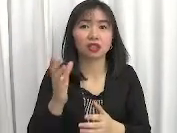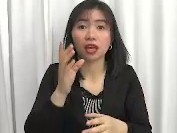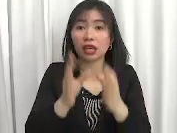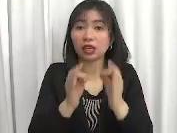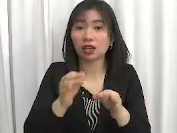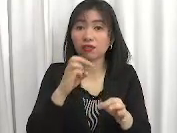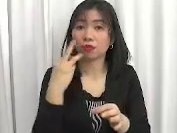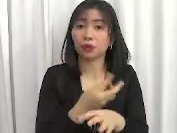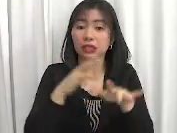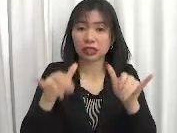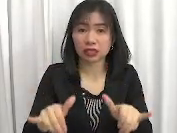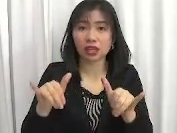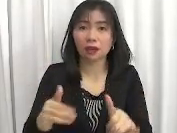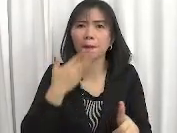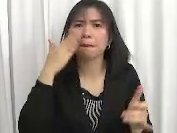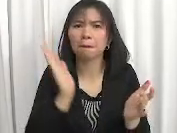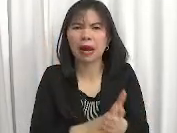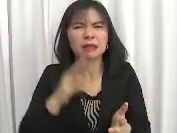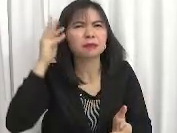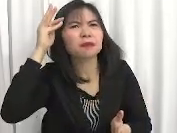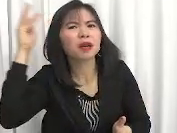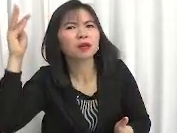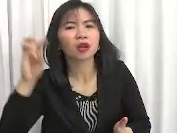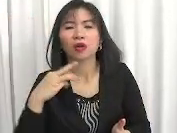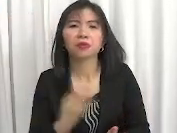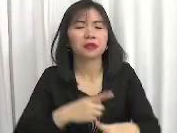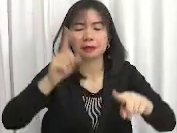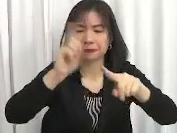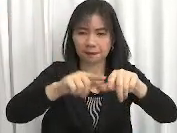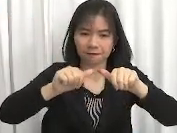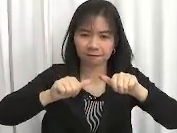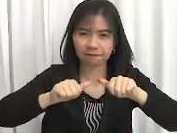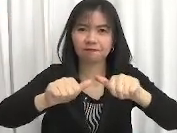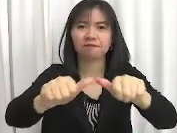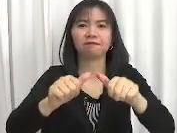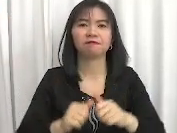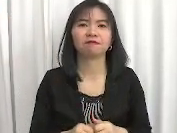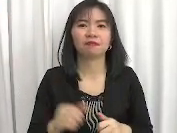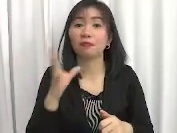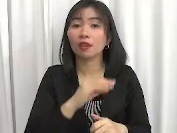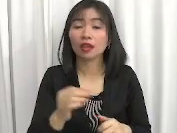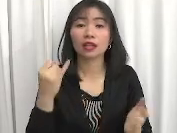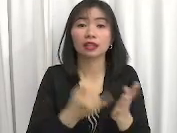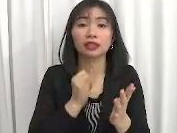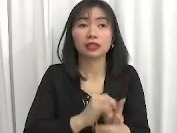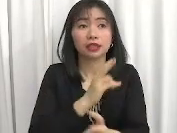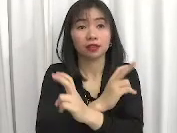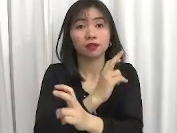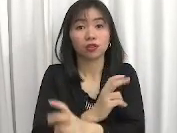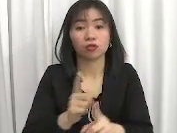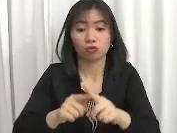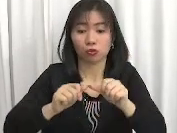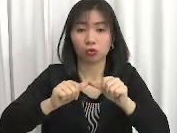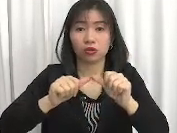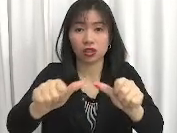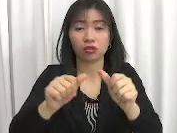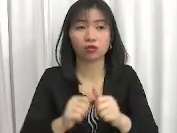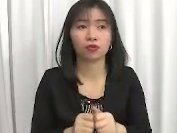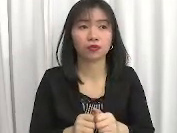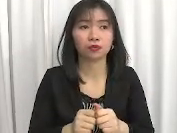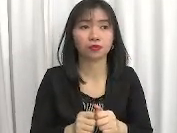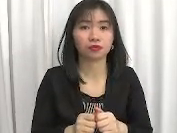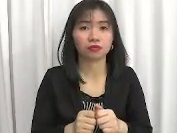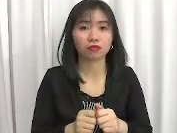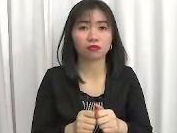things na negative, hindi tayo makakausad. Wala. Mahirap umusad kapag, kaya nga,